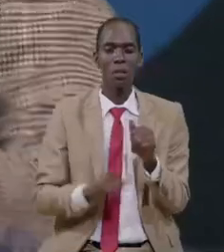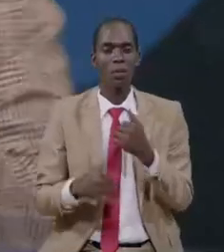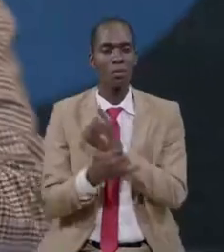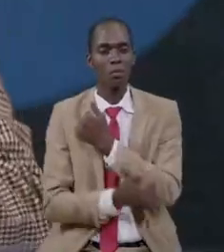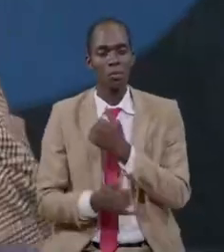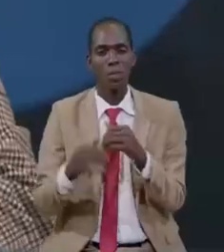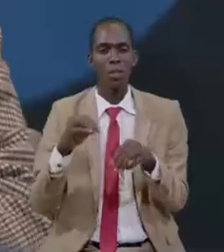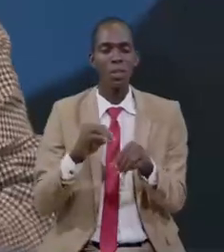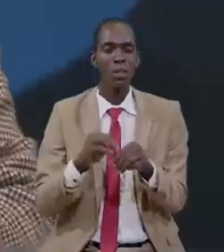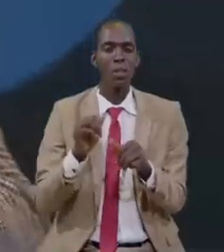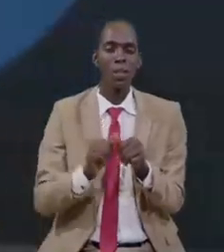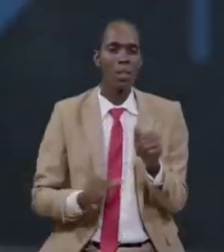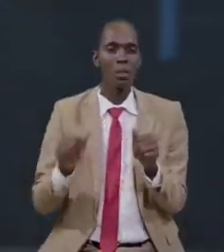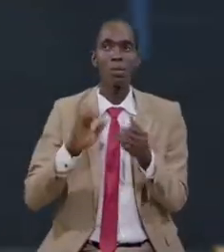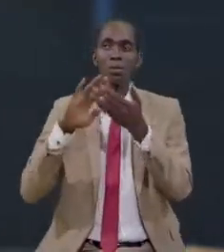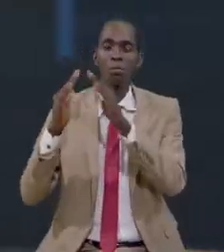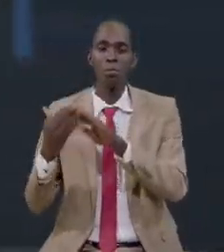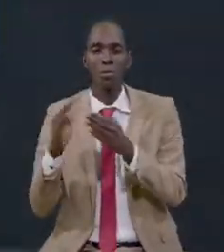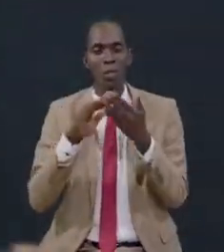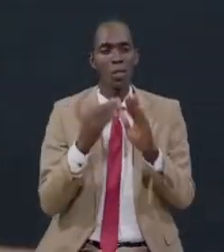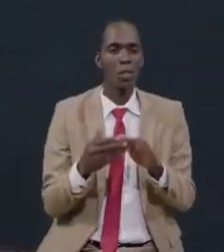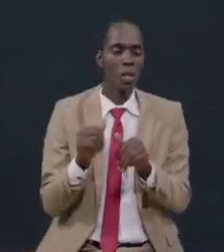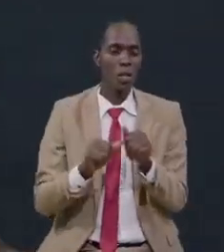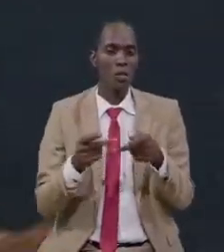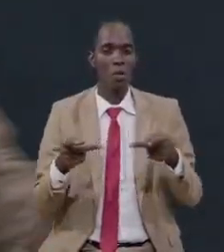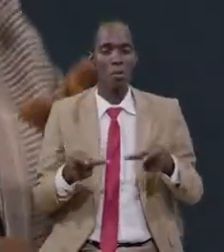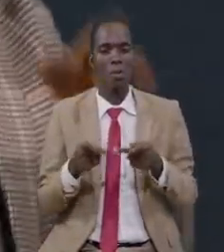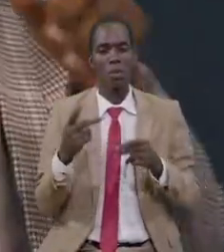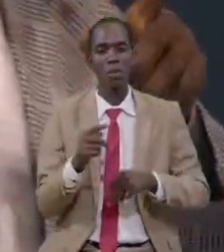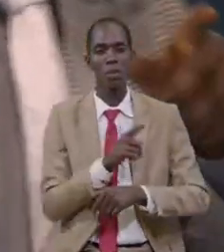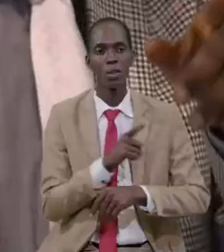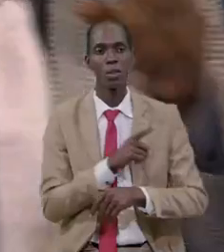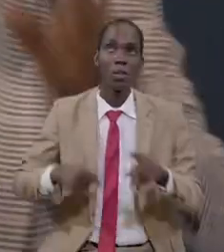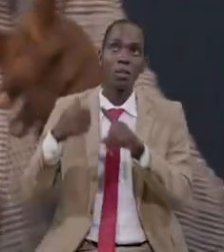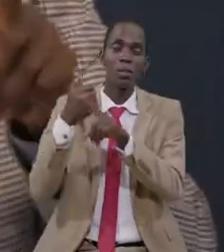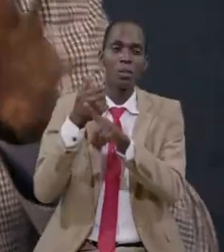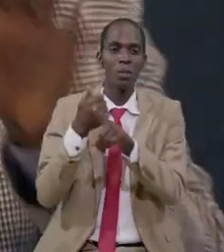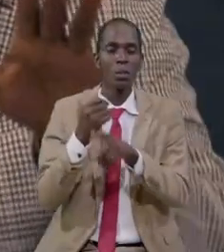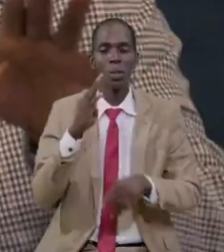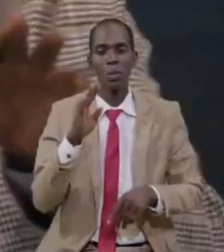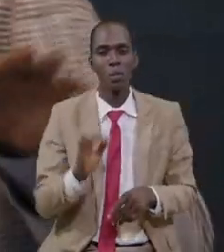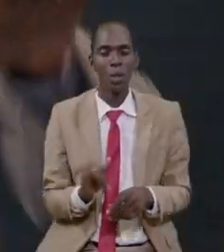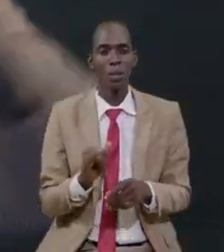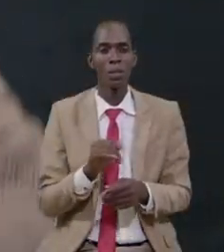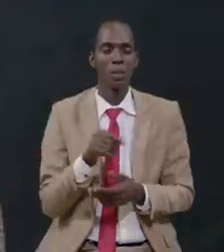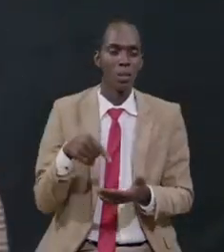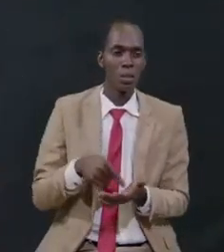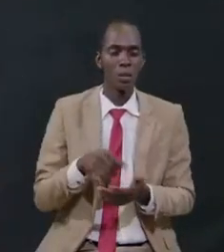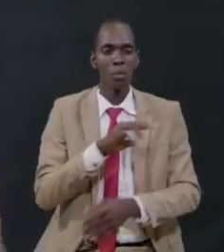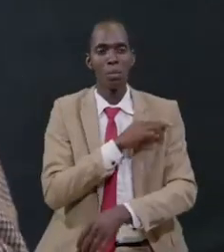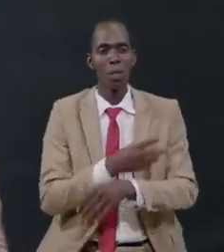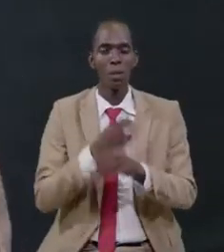dans chaque communauté et dans chaque assemblée, le Seigneur lui-même, par sa grande